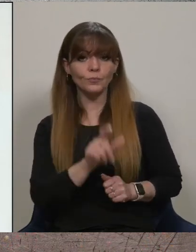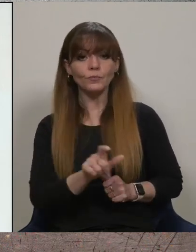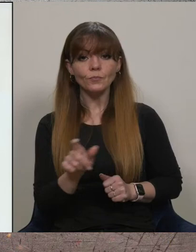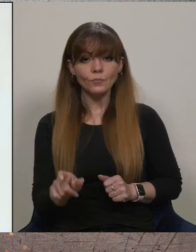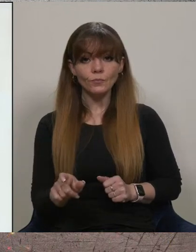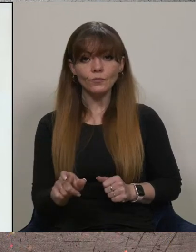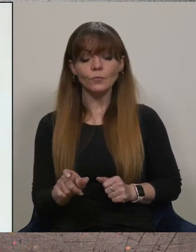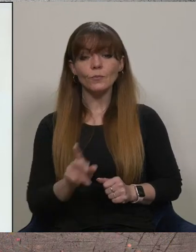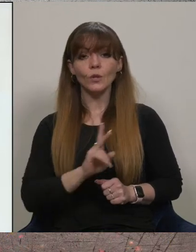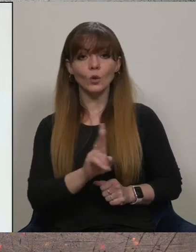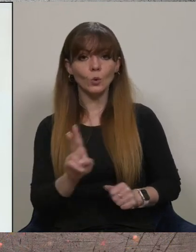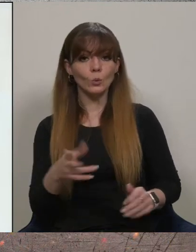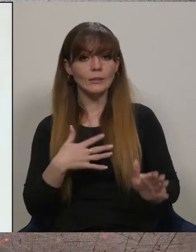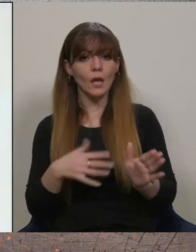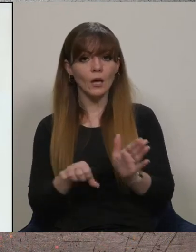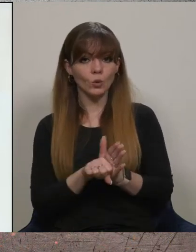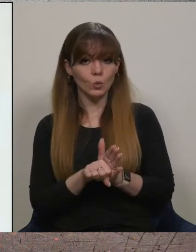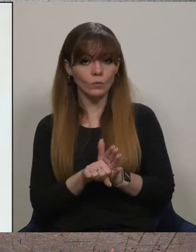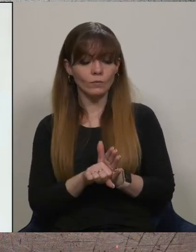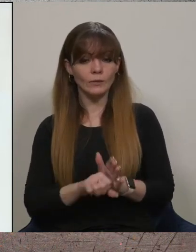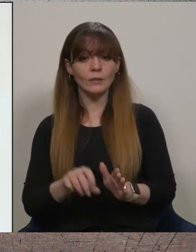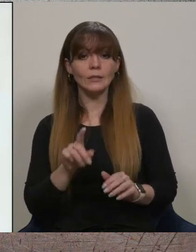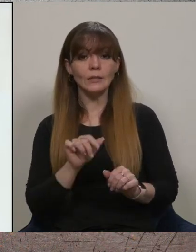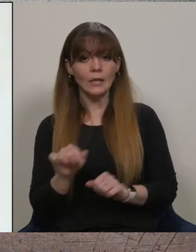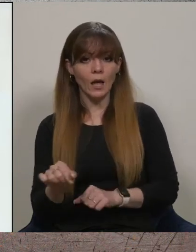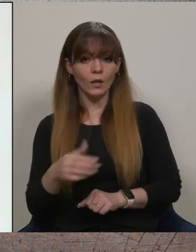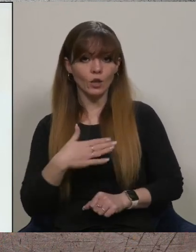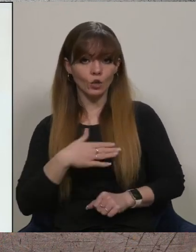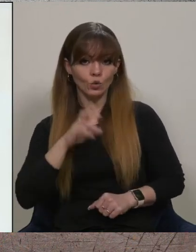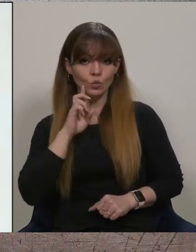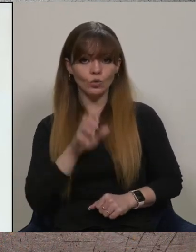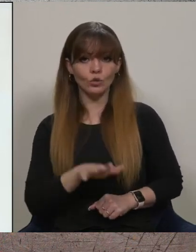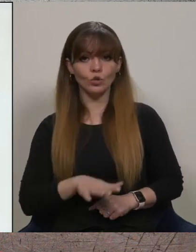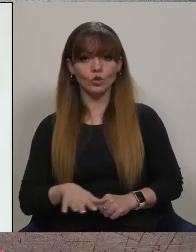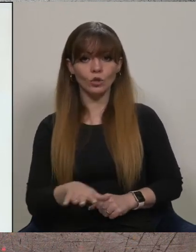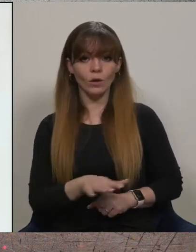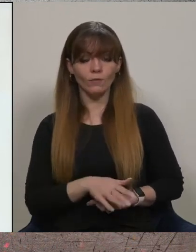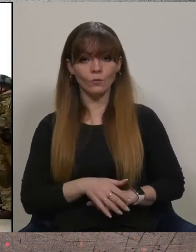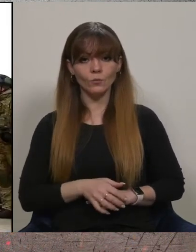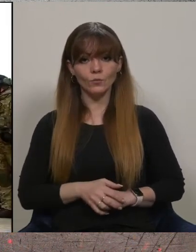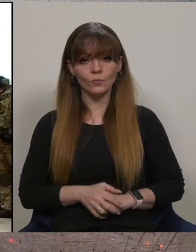пам'ять кожної, хто загинув за нашу державу.